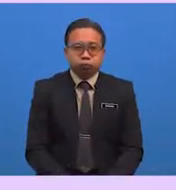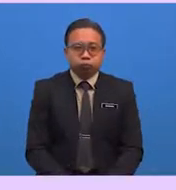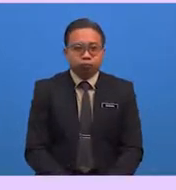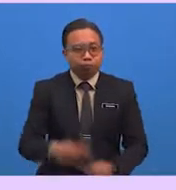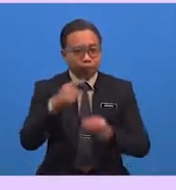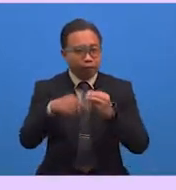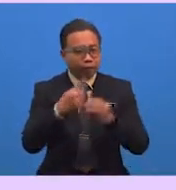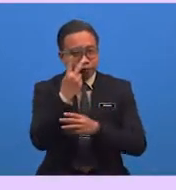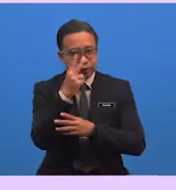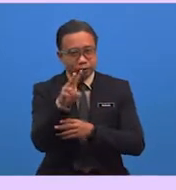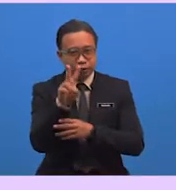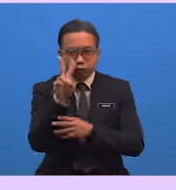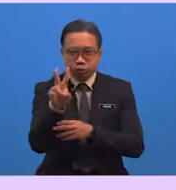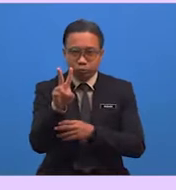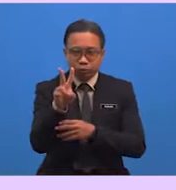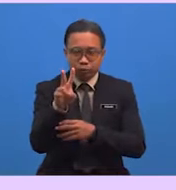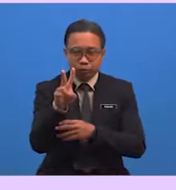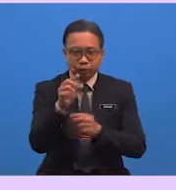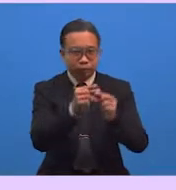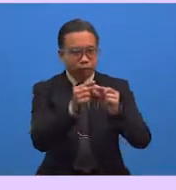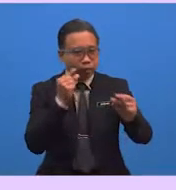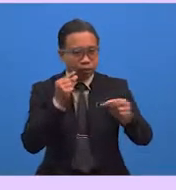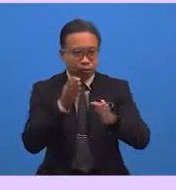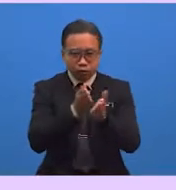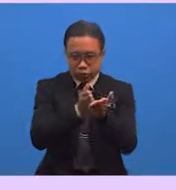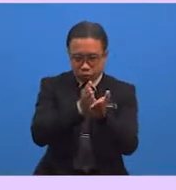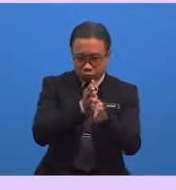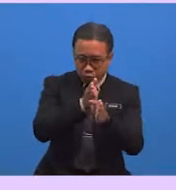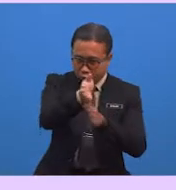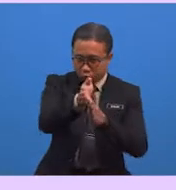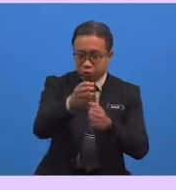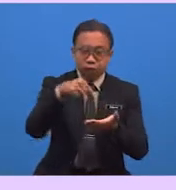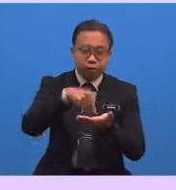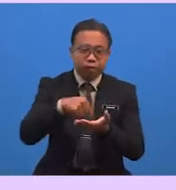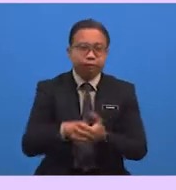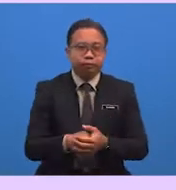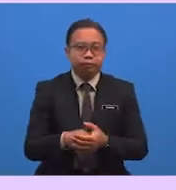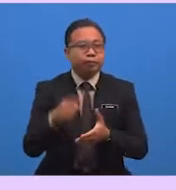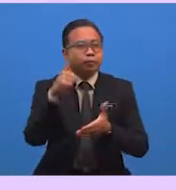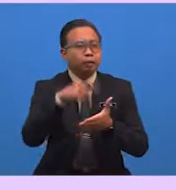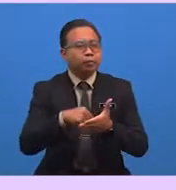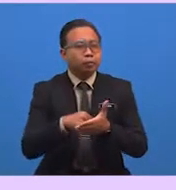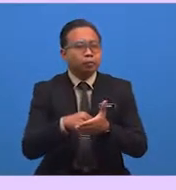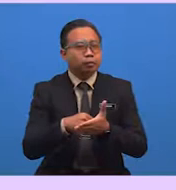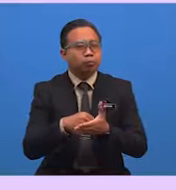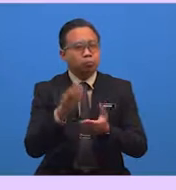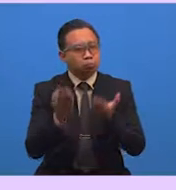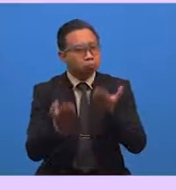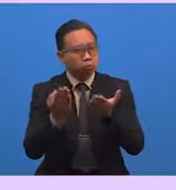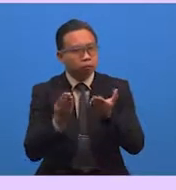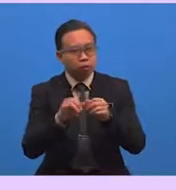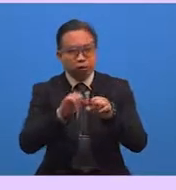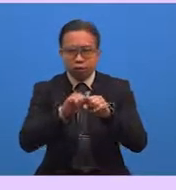Apabila kita lihat ada dua garis lurus yang bersilang seperti ini, apa agaknya yang berlaku